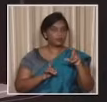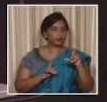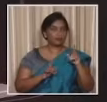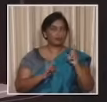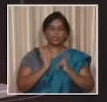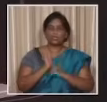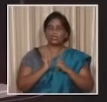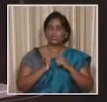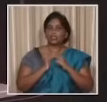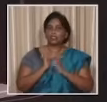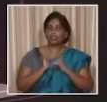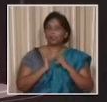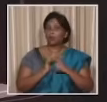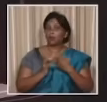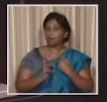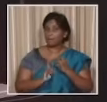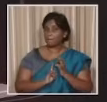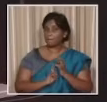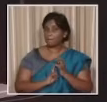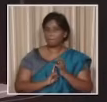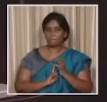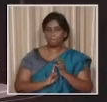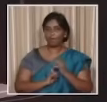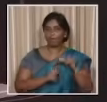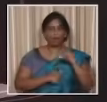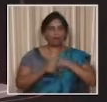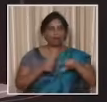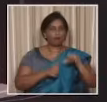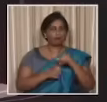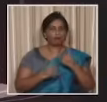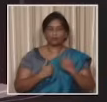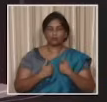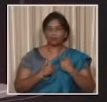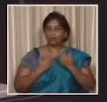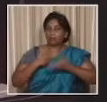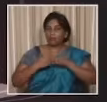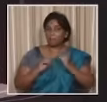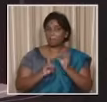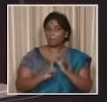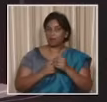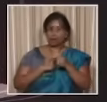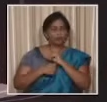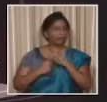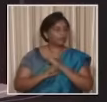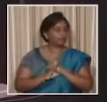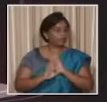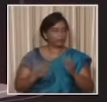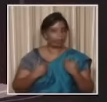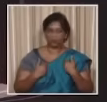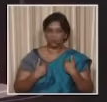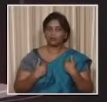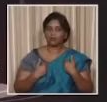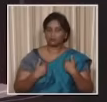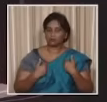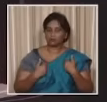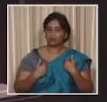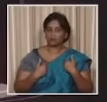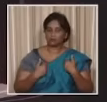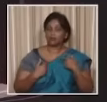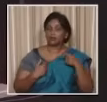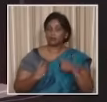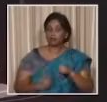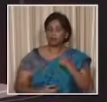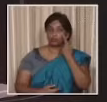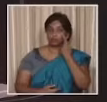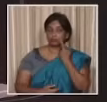ආයතන මගේ පුද්ගලික ආයතනවත් පුද්ගලික ඉදිකිරීම් ආයතනවත් නෙවෙයි ඒ නිසා මේකේ